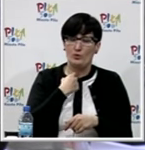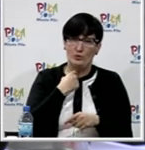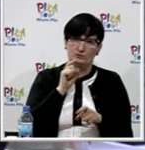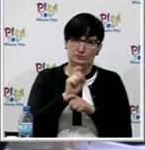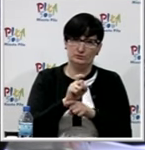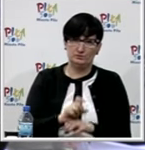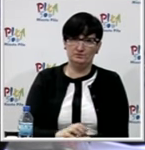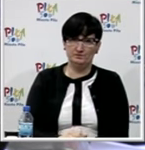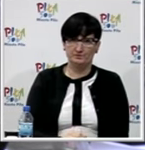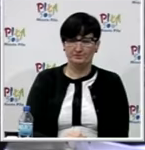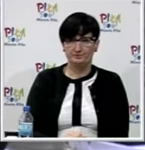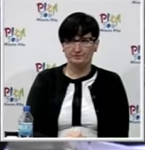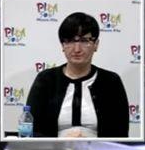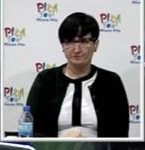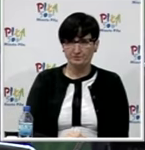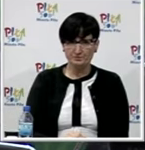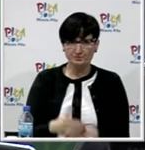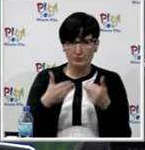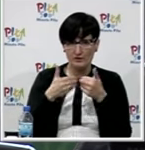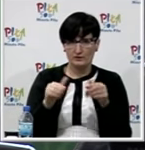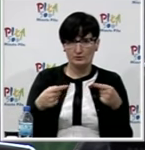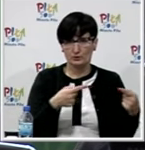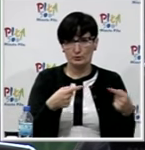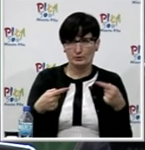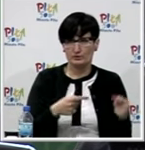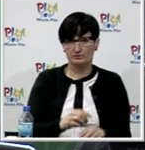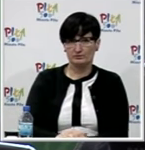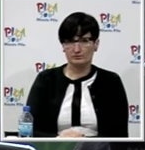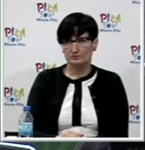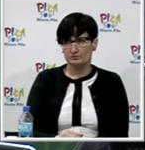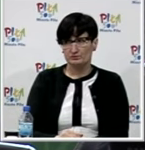wstrzymujący. Dziękuję. Dziękuję bardzo. Otwieram dyskusję.